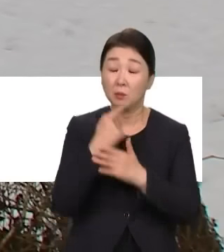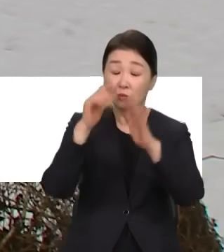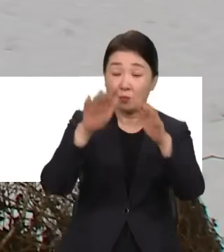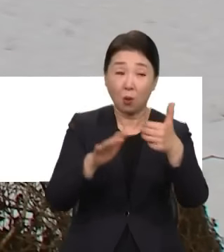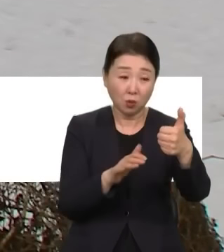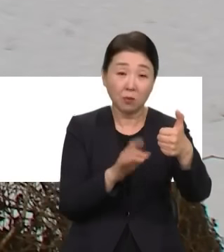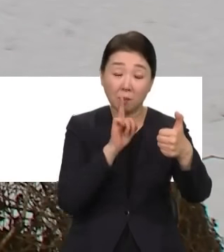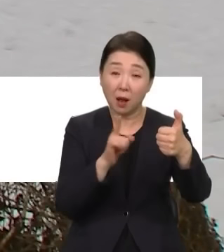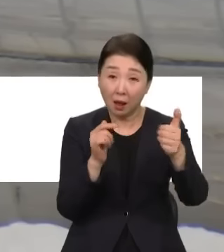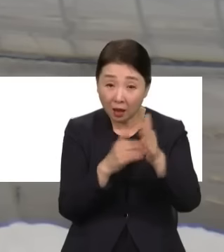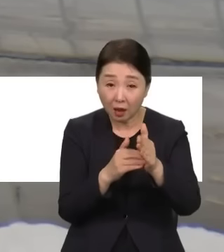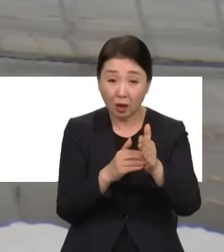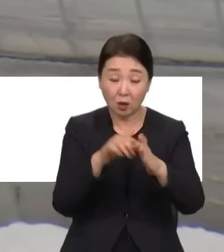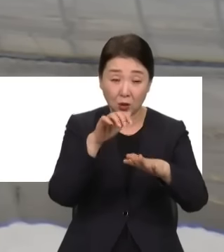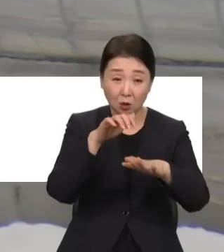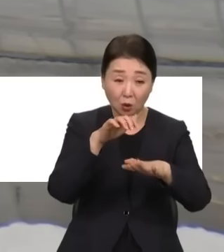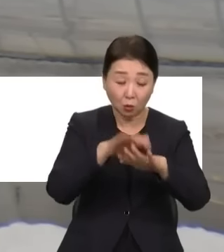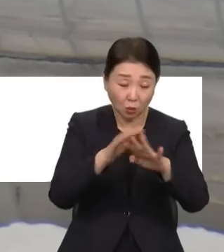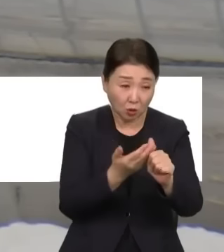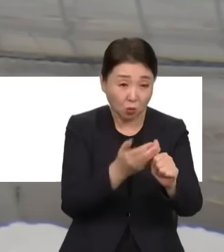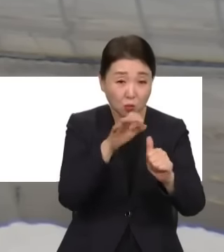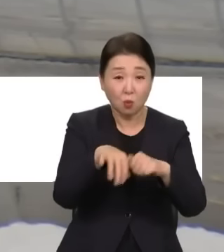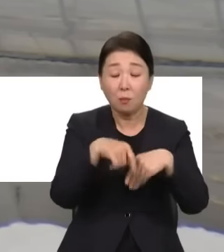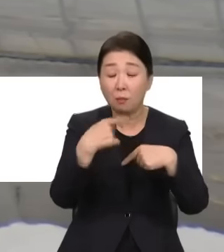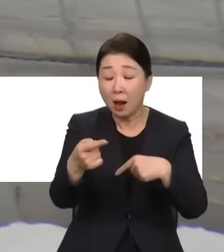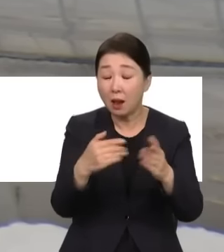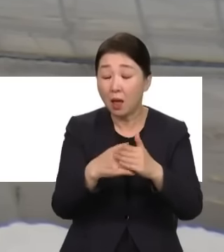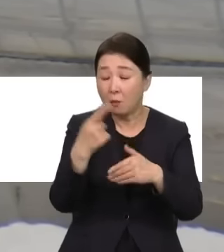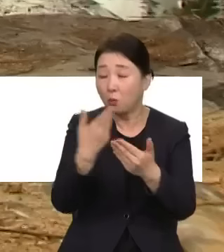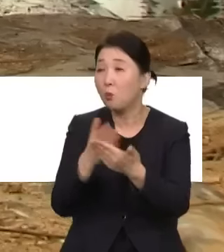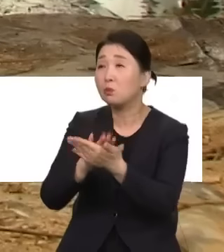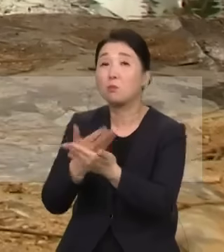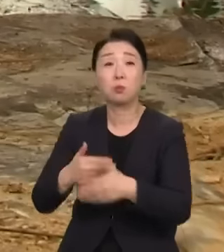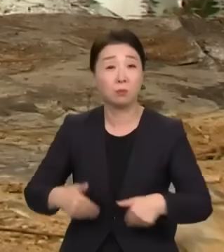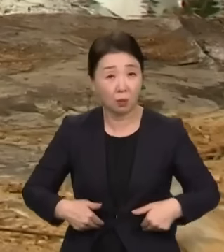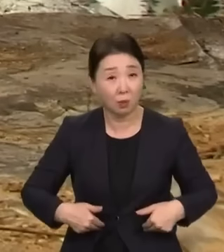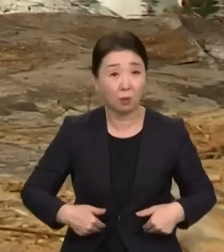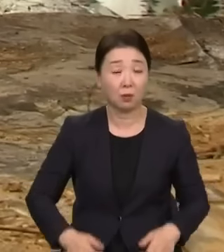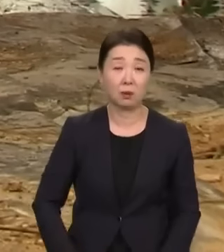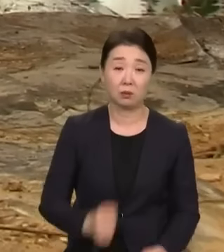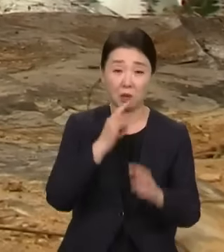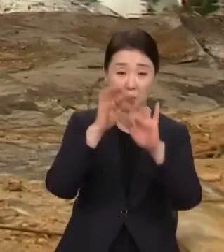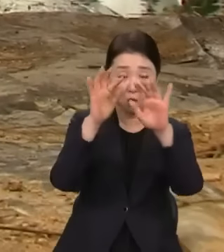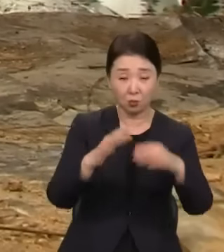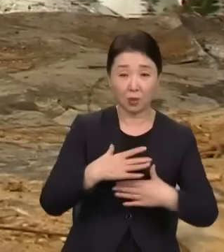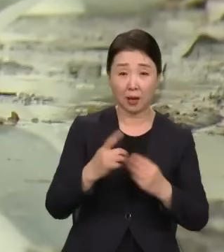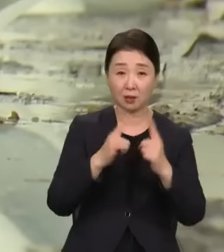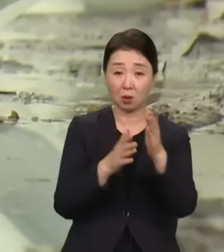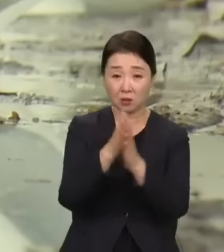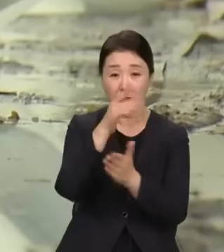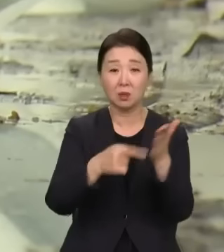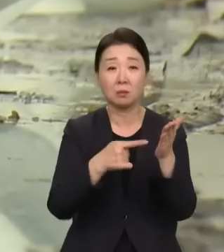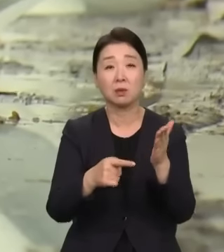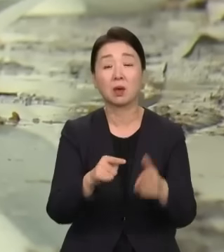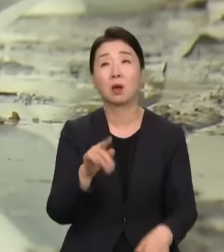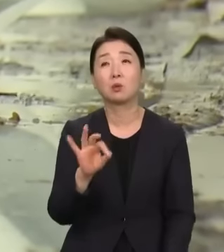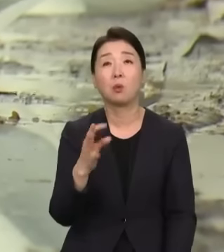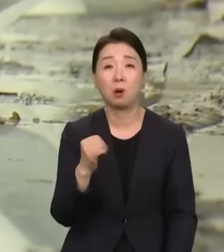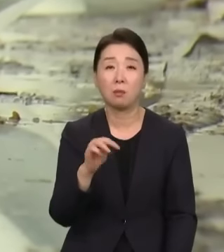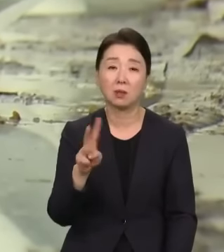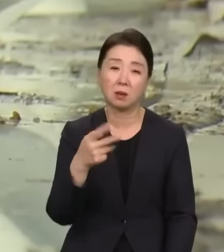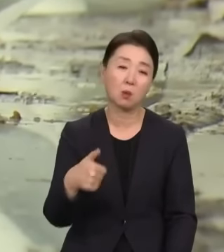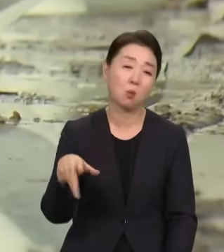저기 농장들 말을 하면 옆에다 뭐 더 된다 어쩐다 했는데. 이번 눈으로 안성시가 입은 피해는 350억